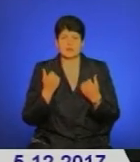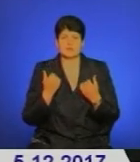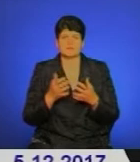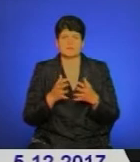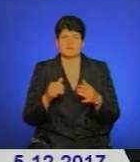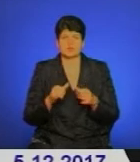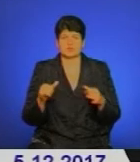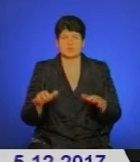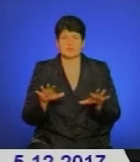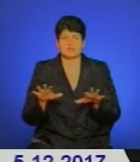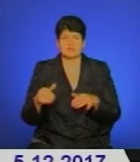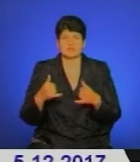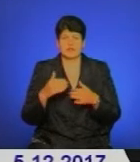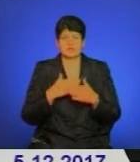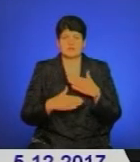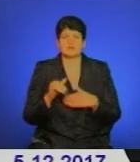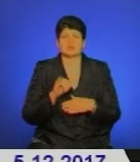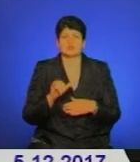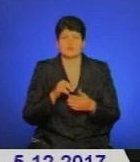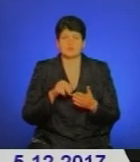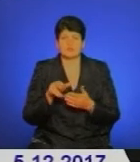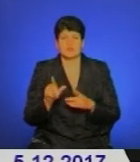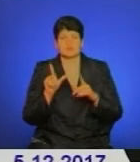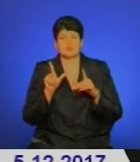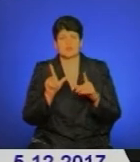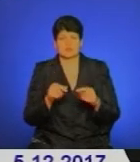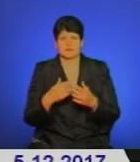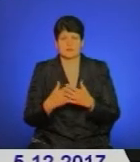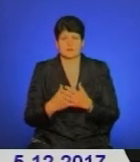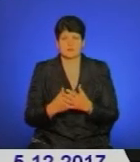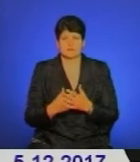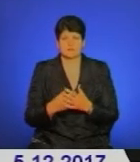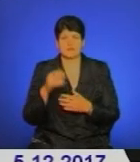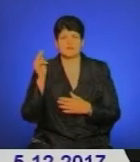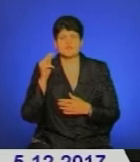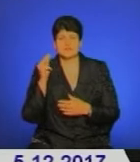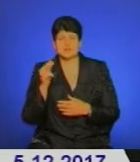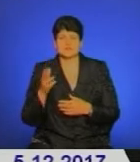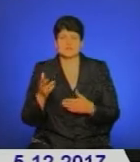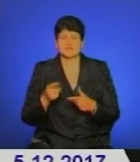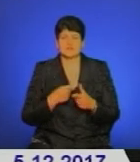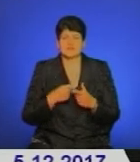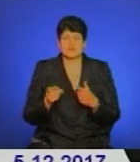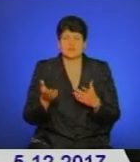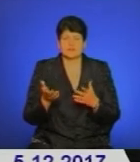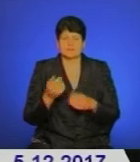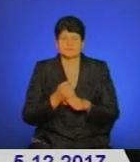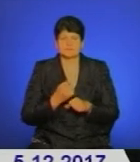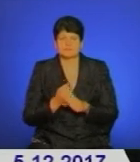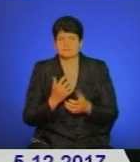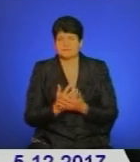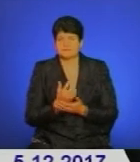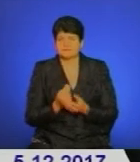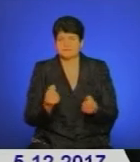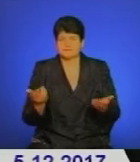розвинутих місць для інвалідів. Десь кудись піти, чи поїхати, чи десь вчитися, чи десь робити.